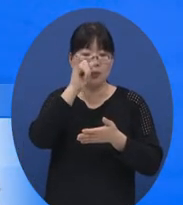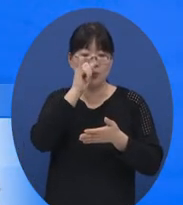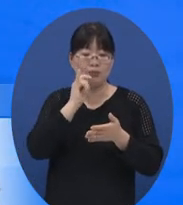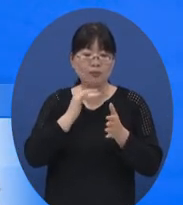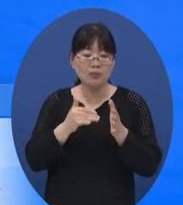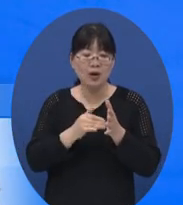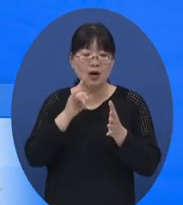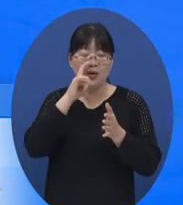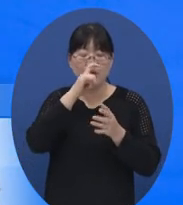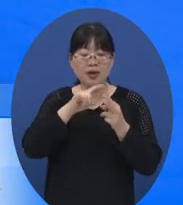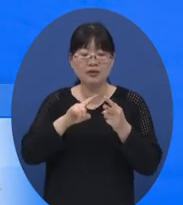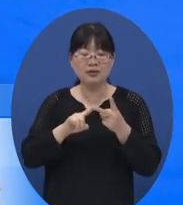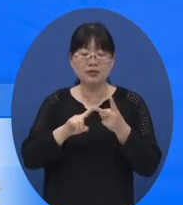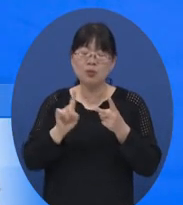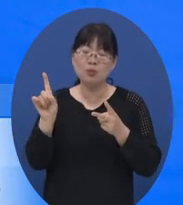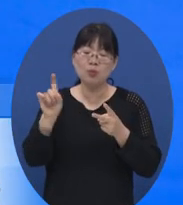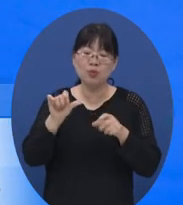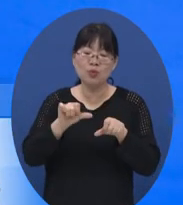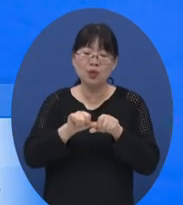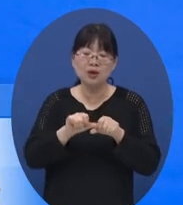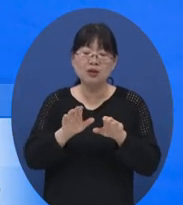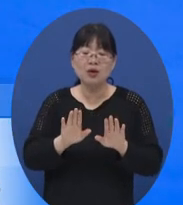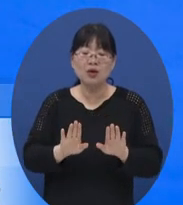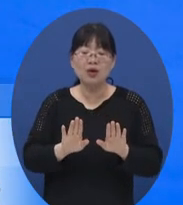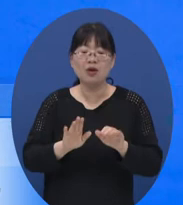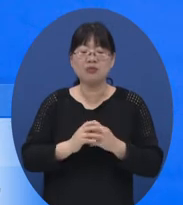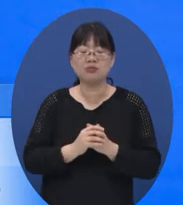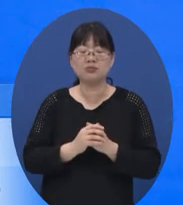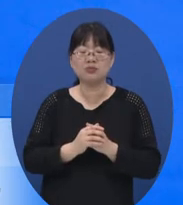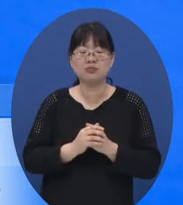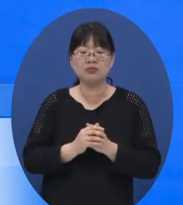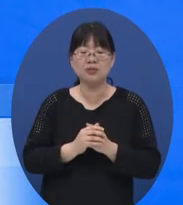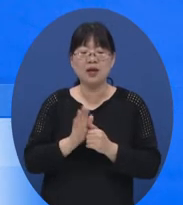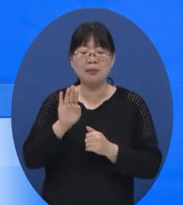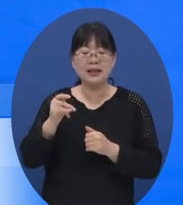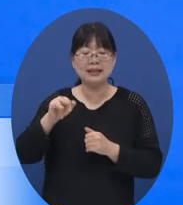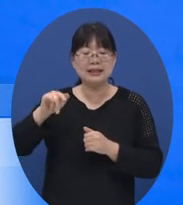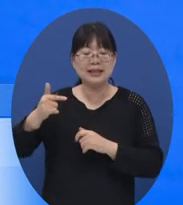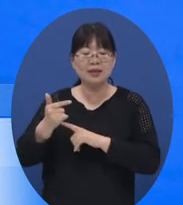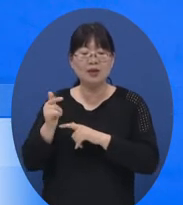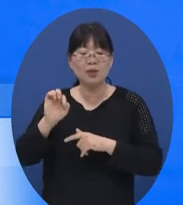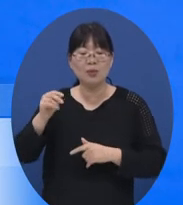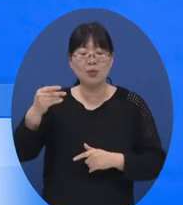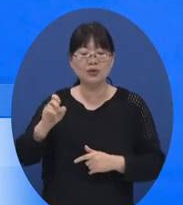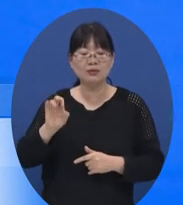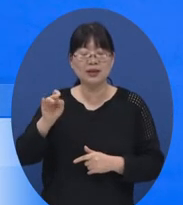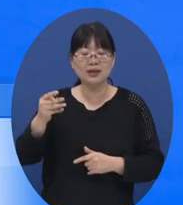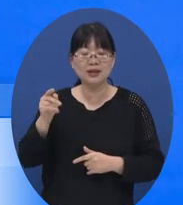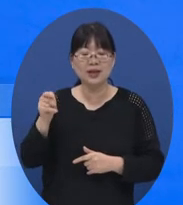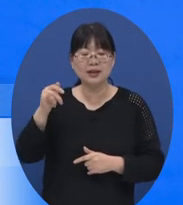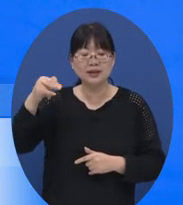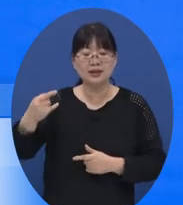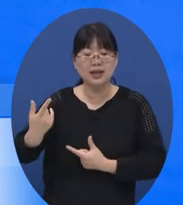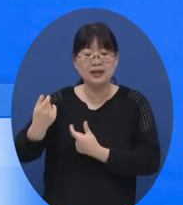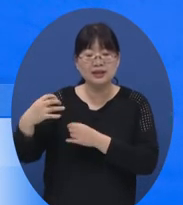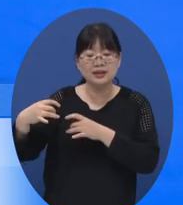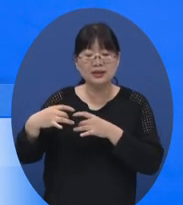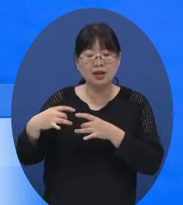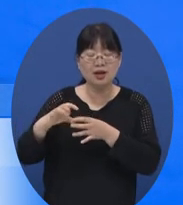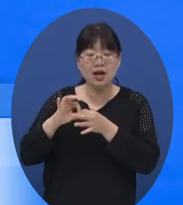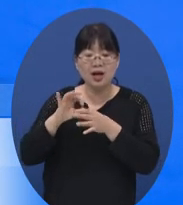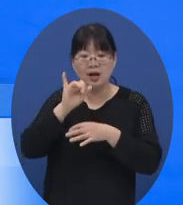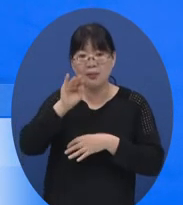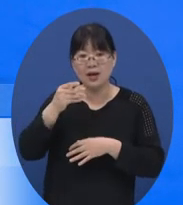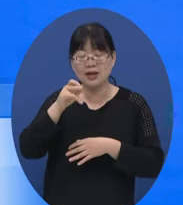합니다. 먼지라든가 유해가스, 특히 VOC 부분에 있어서는 벤젠이나 포름알데히드 같은 신경계를